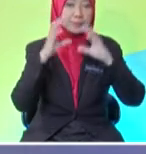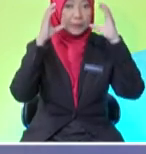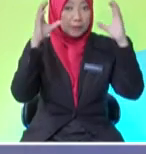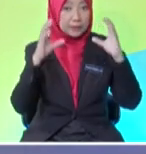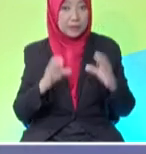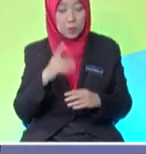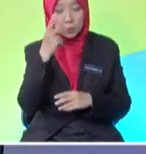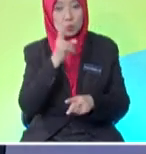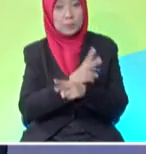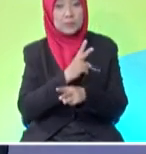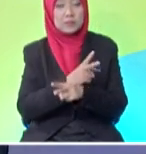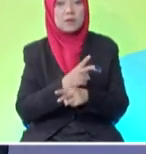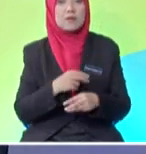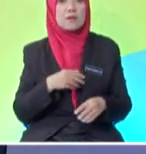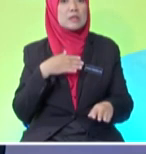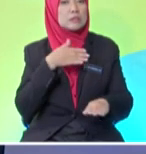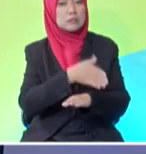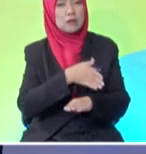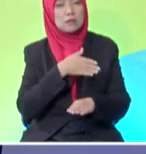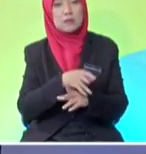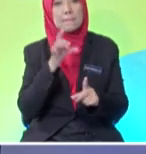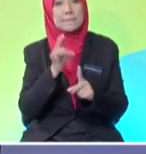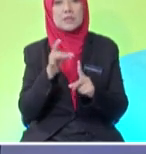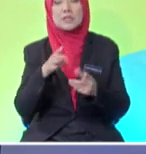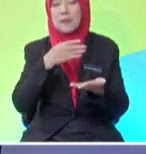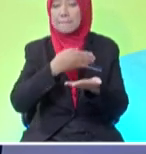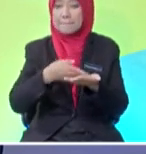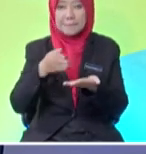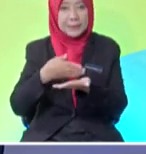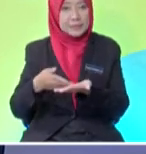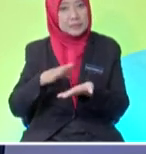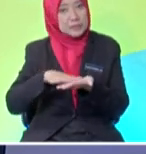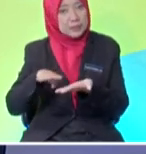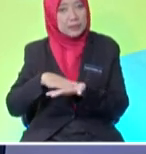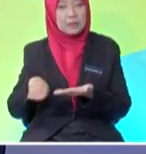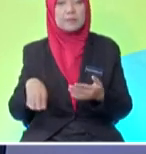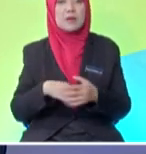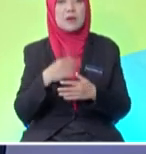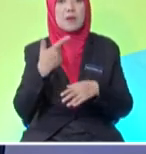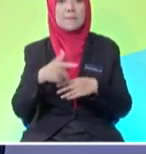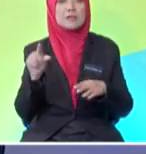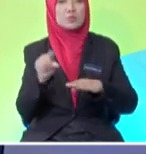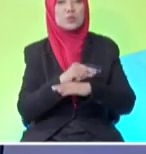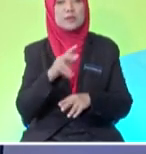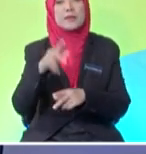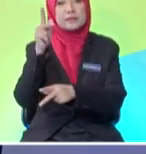pada gergaji besi kita bersihkan selepas menggunakannya dan disimpan di tempat yang disediakan